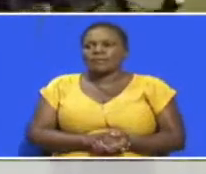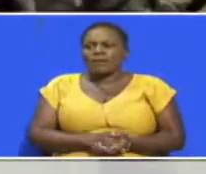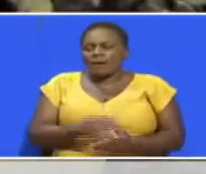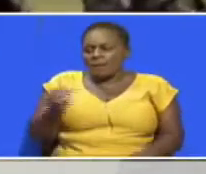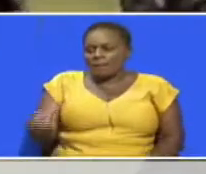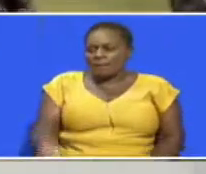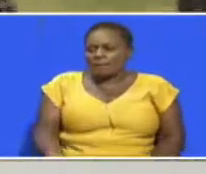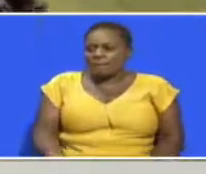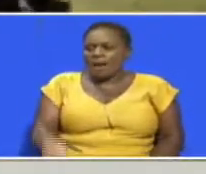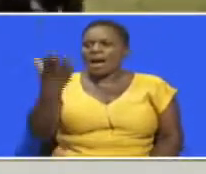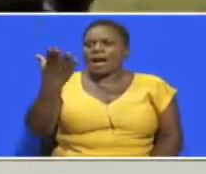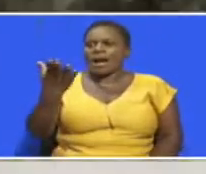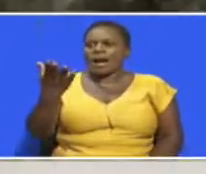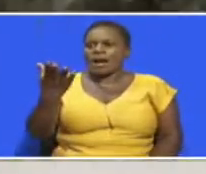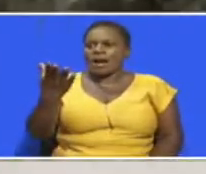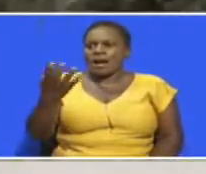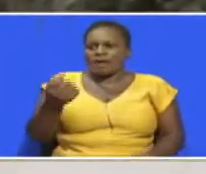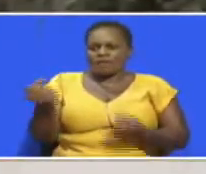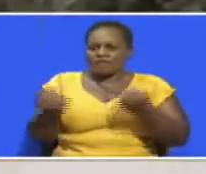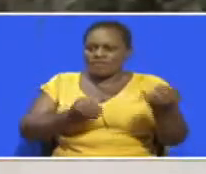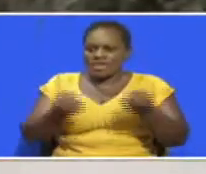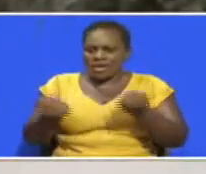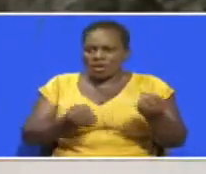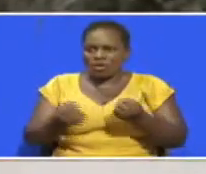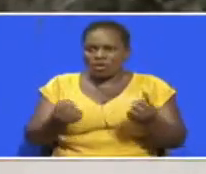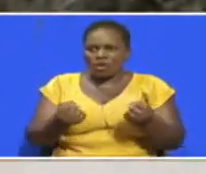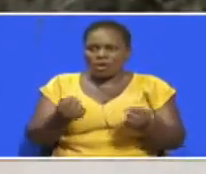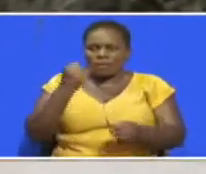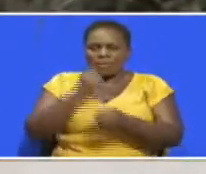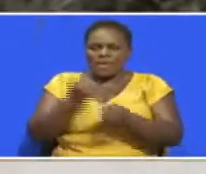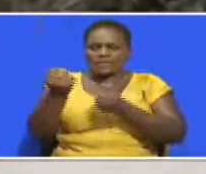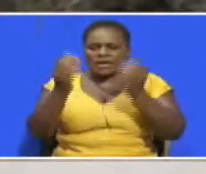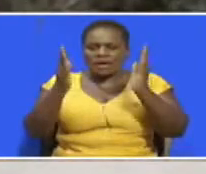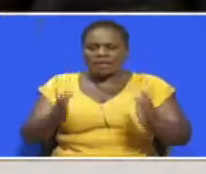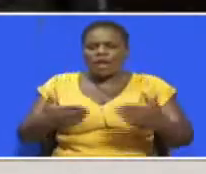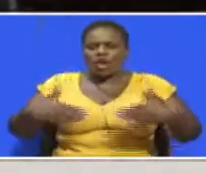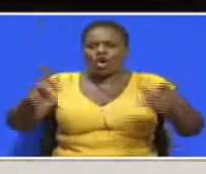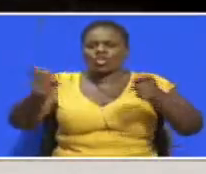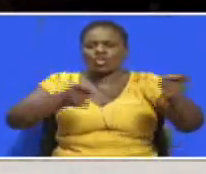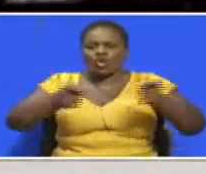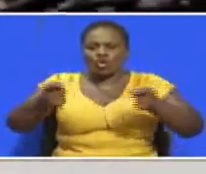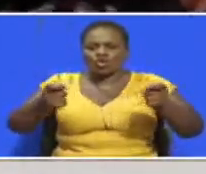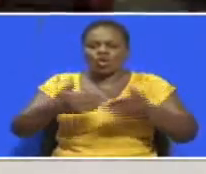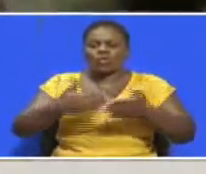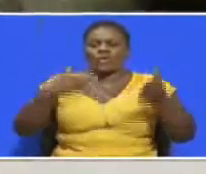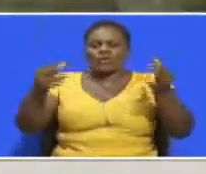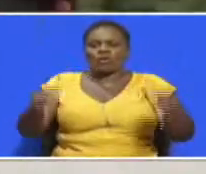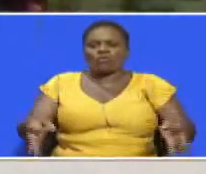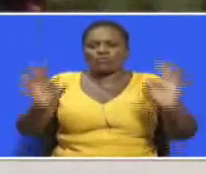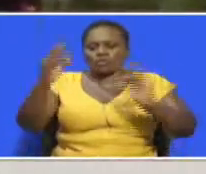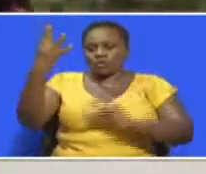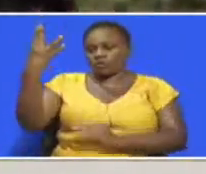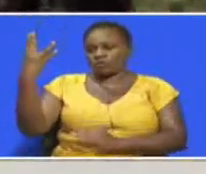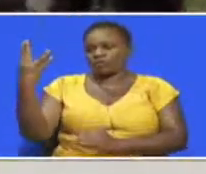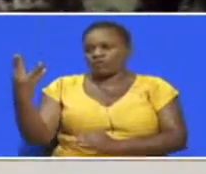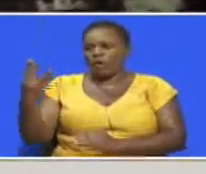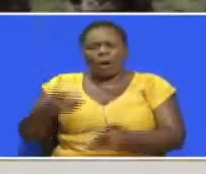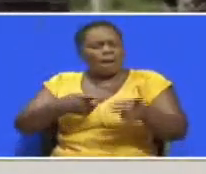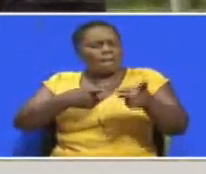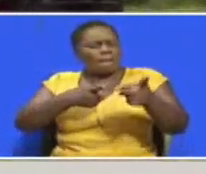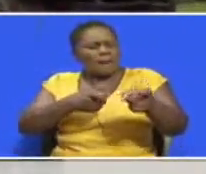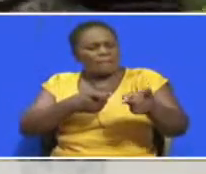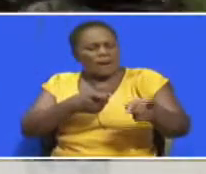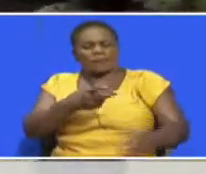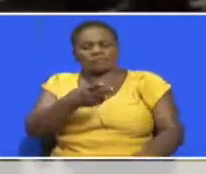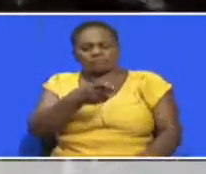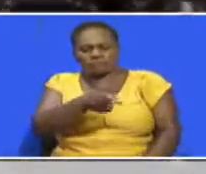Bomu la kutumia roketi lilirushwa kwenye gari na kumlazimu dereva kukosa mwelekeo kabla ya maafisa hao wanne kumiminiwa risasi